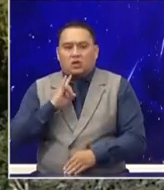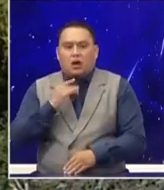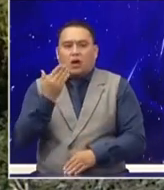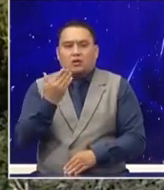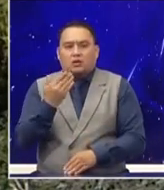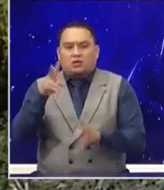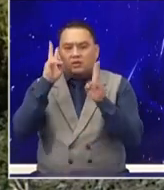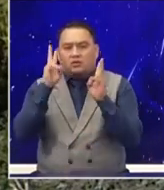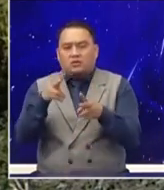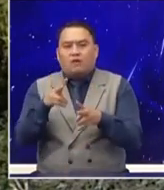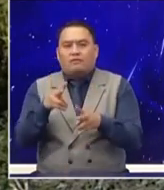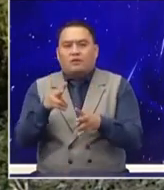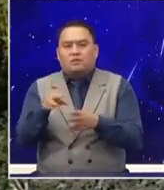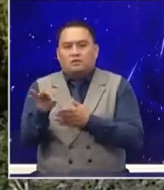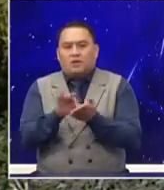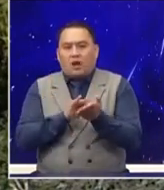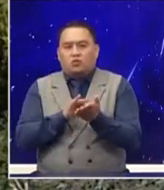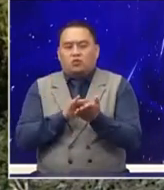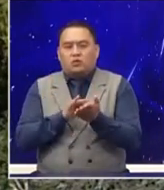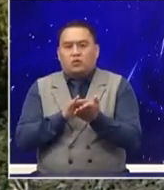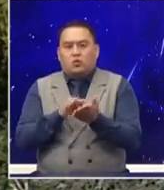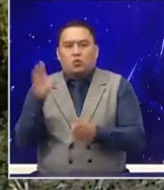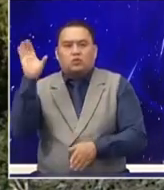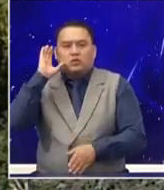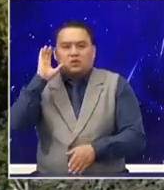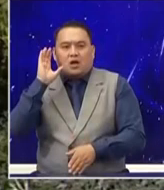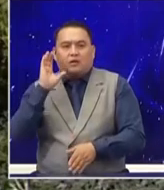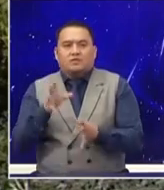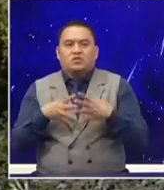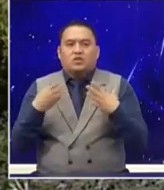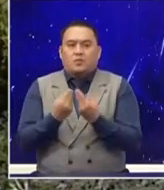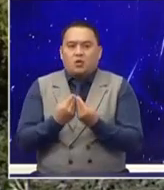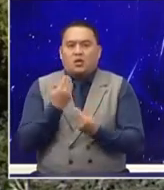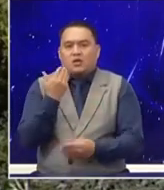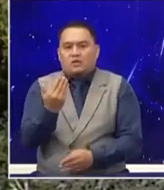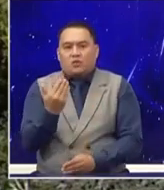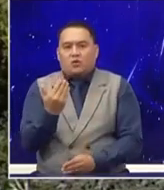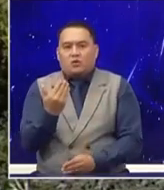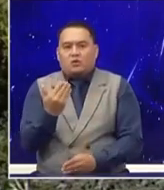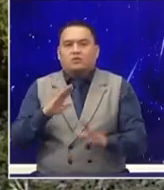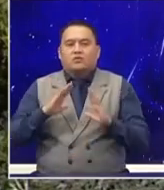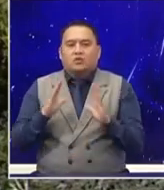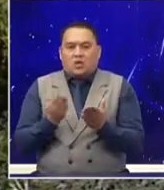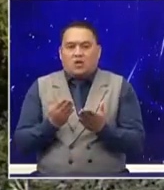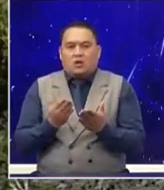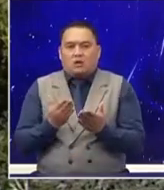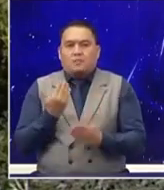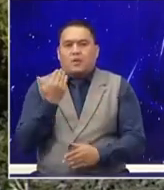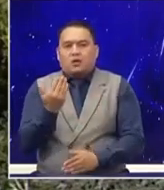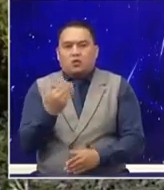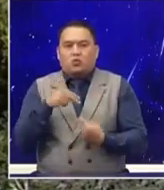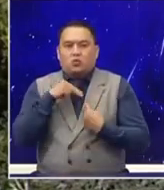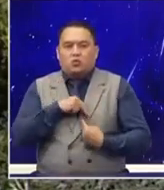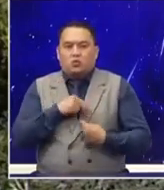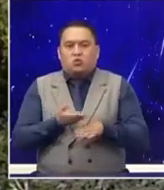она, меня не знав, сразу же, когда услышала про семью, про их состояние, про их